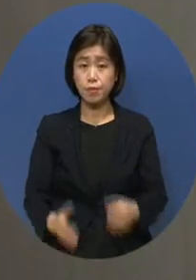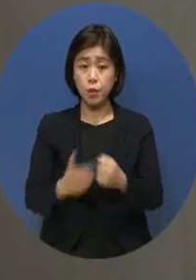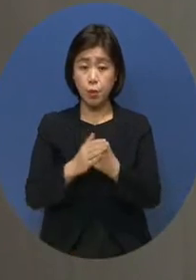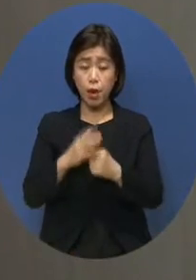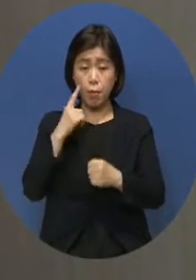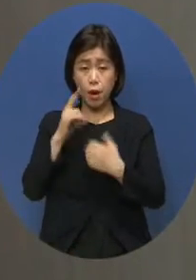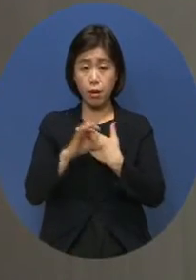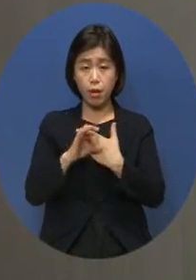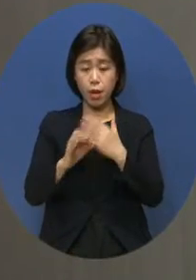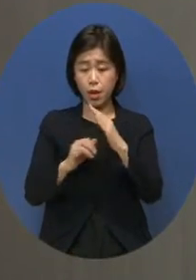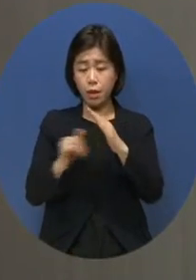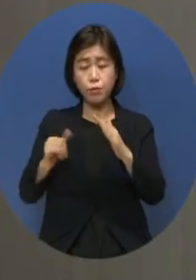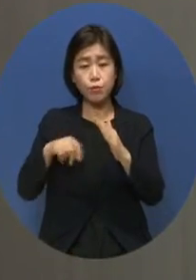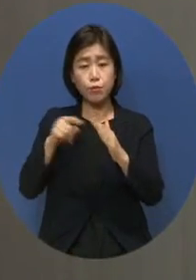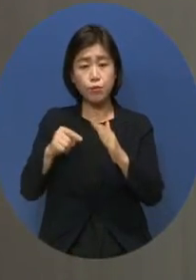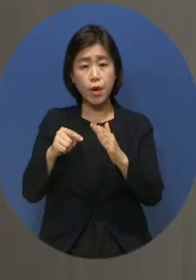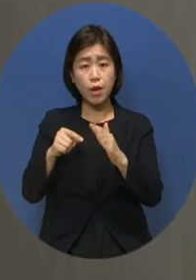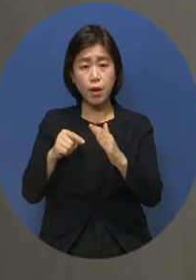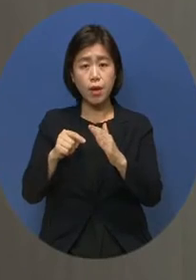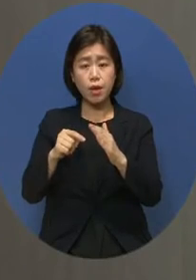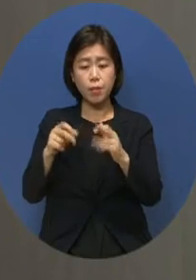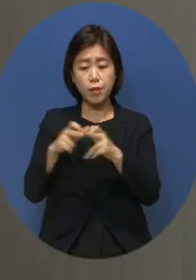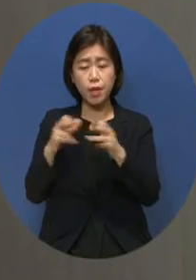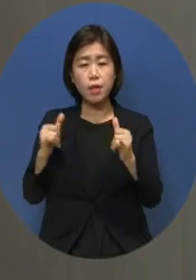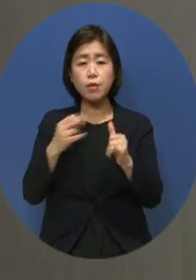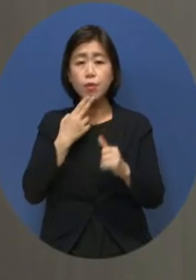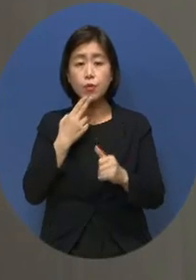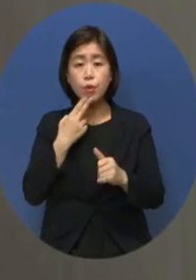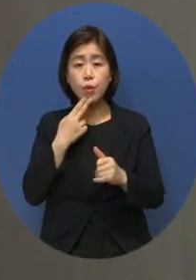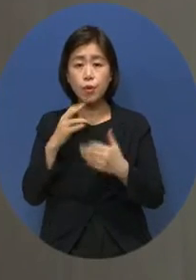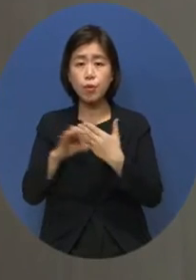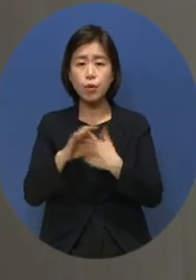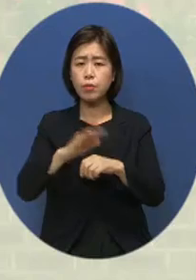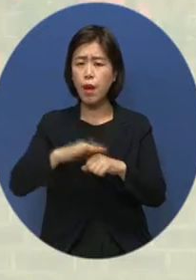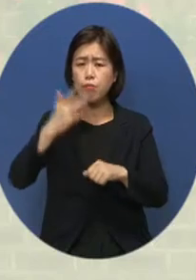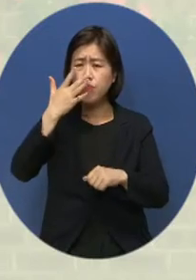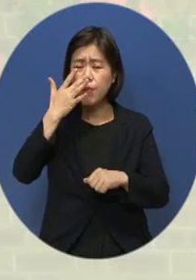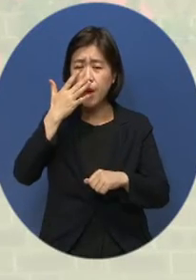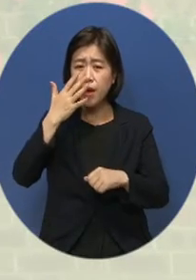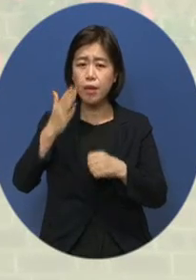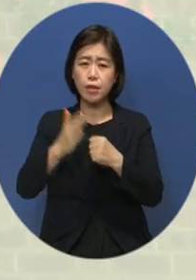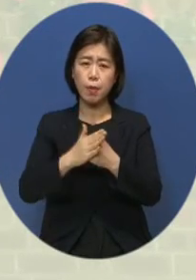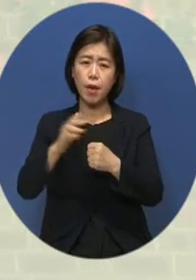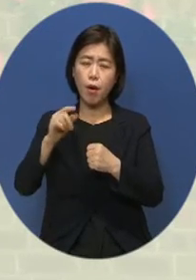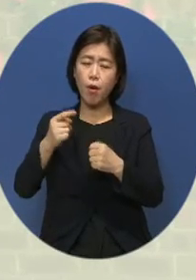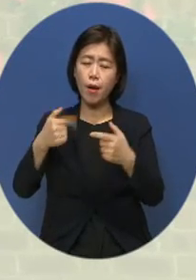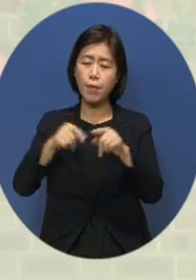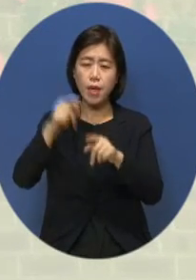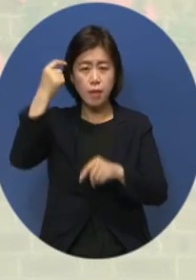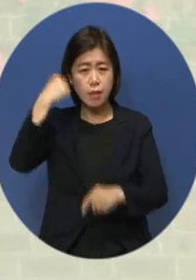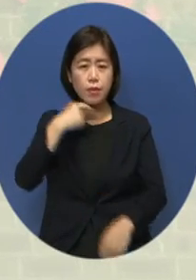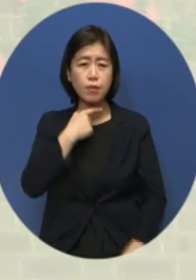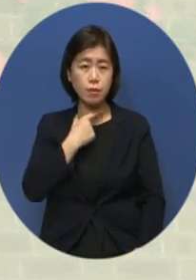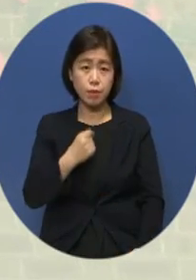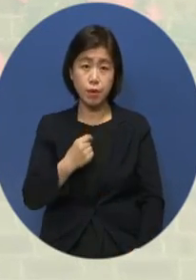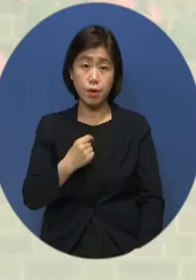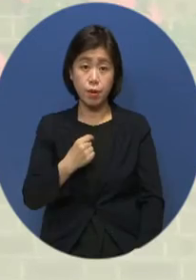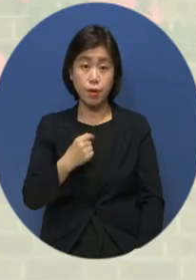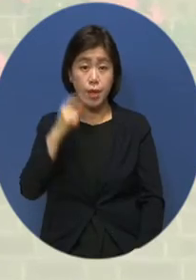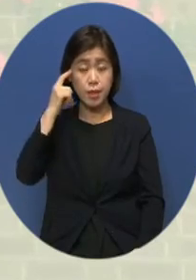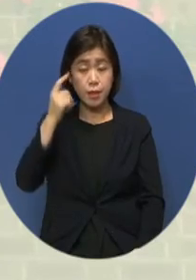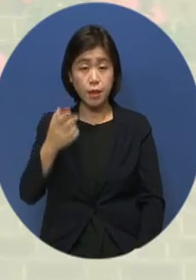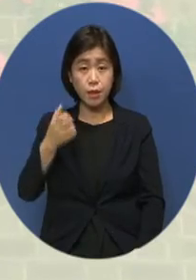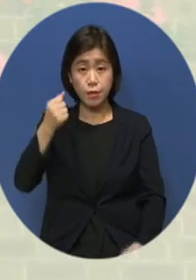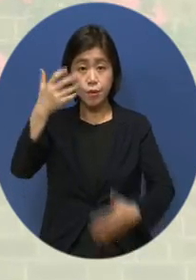모르잖아요. 그래서 이걸 경험할 수 있게 뭔가를 만들어야겠다는 생각이 들었어요. 그래서 이제 이 탈시설